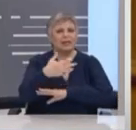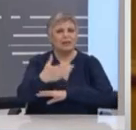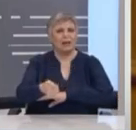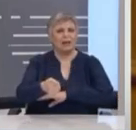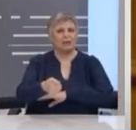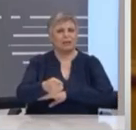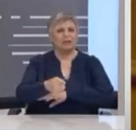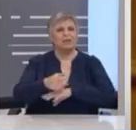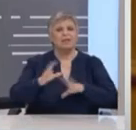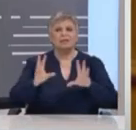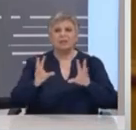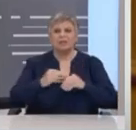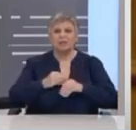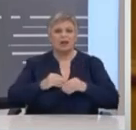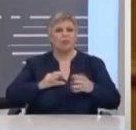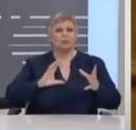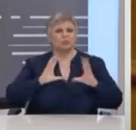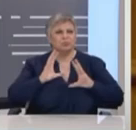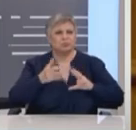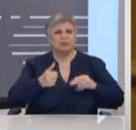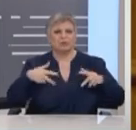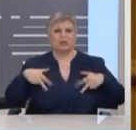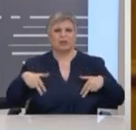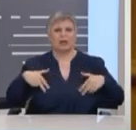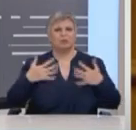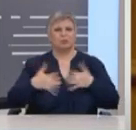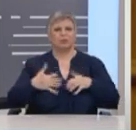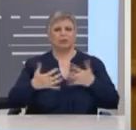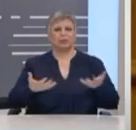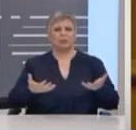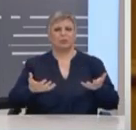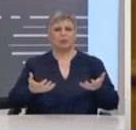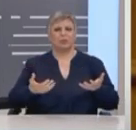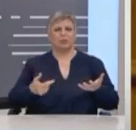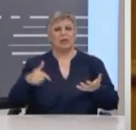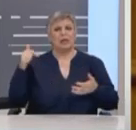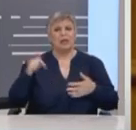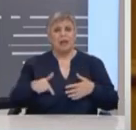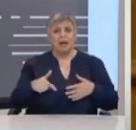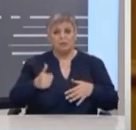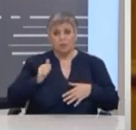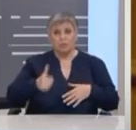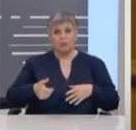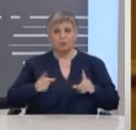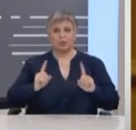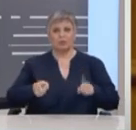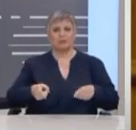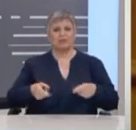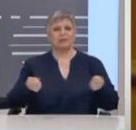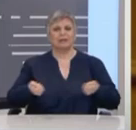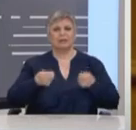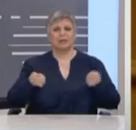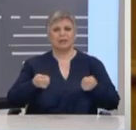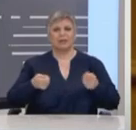να μείνουμε σε αυτές τις τέσσερις αναφορές. Μπορεί να βρει κανείς και περισσότερες. Αλλά πιστεύω ότι αυτές είναι τέσσερις